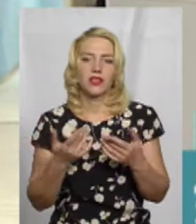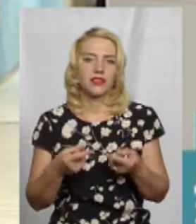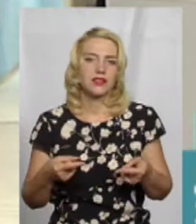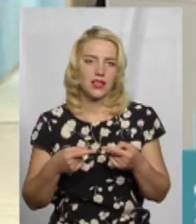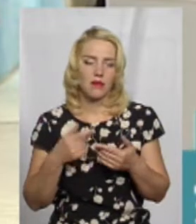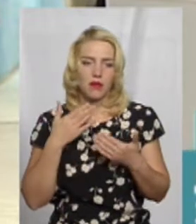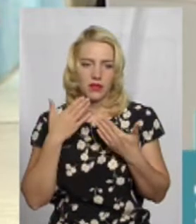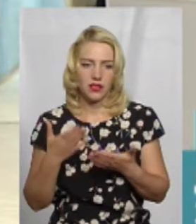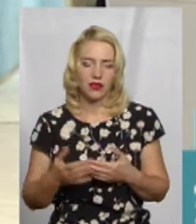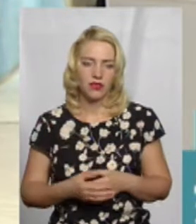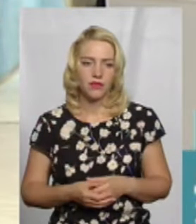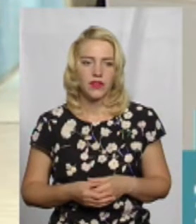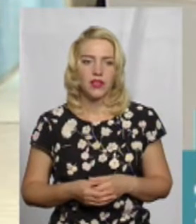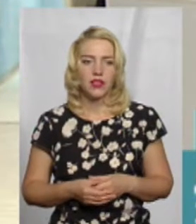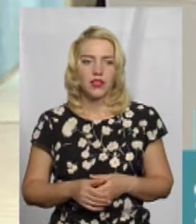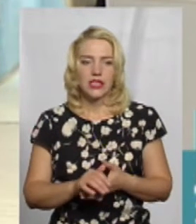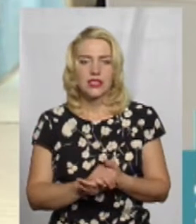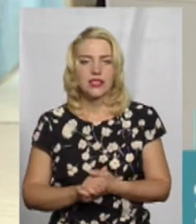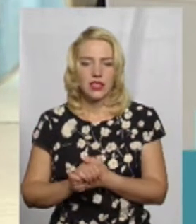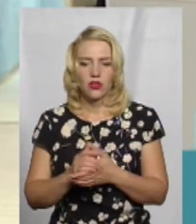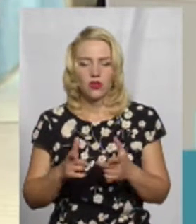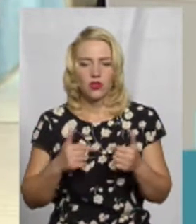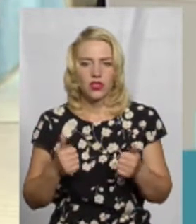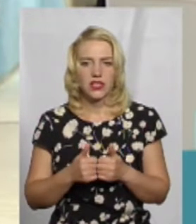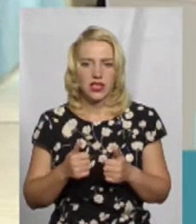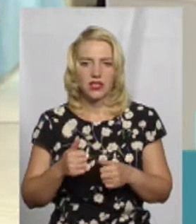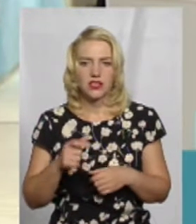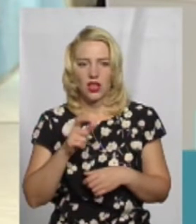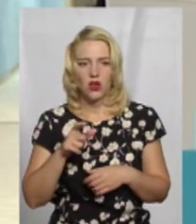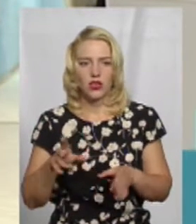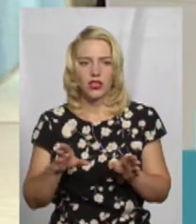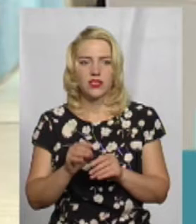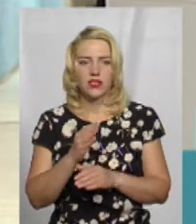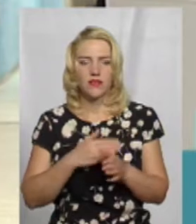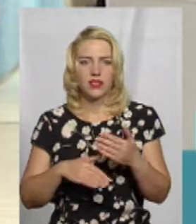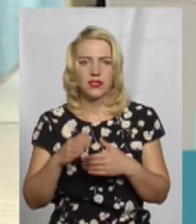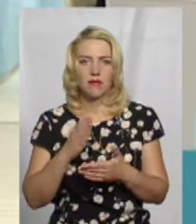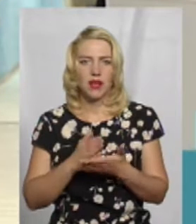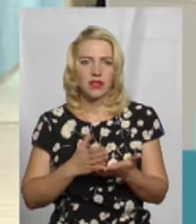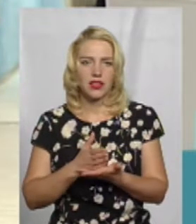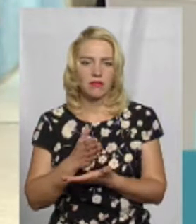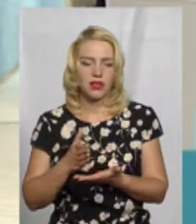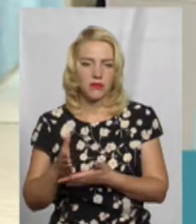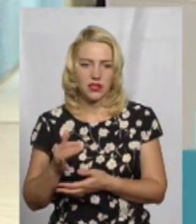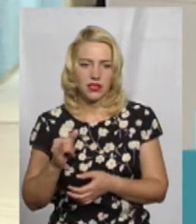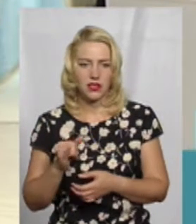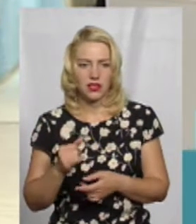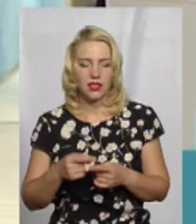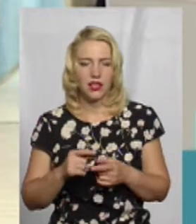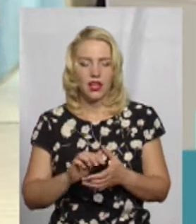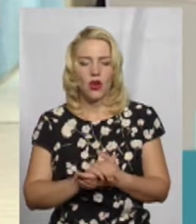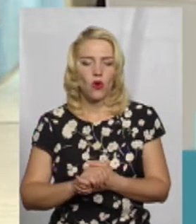назвати? Ну, Союз організацій людей з інвалідністю, він має напрямки і